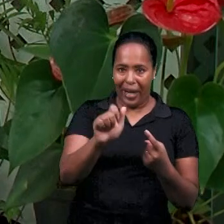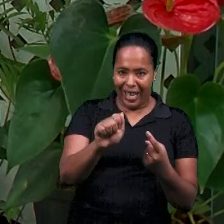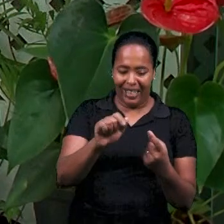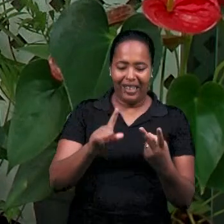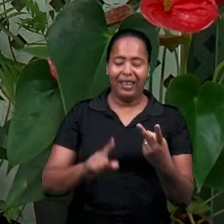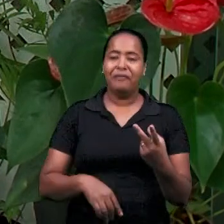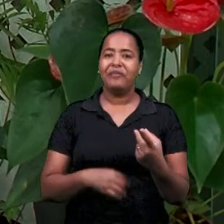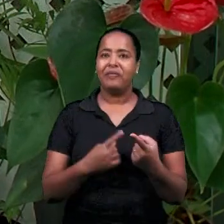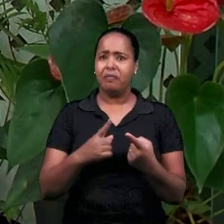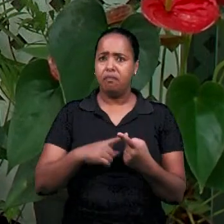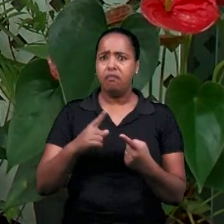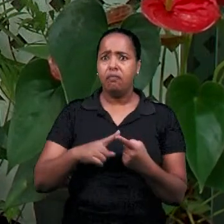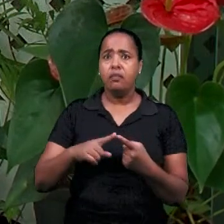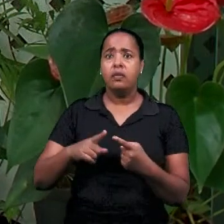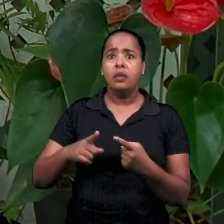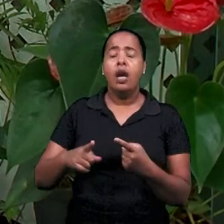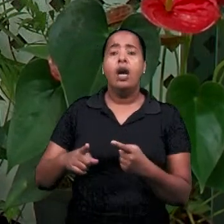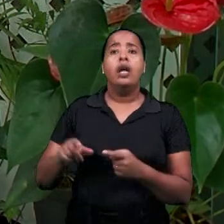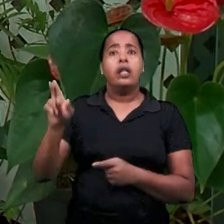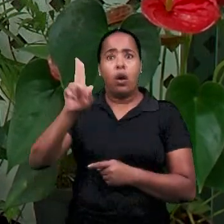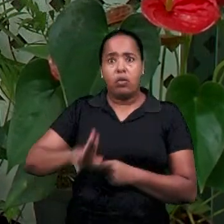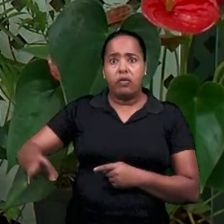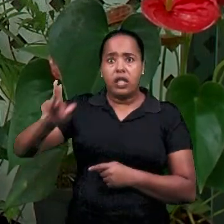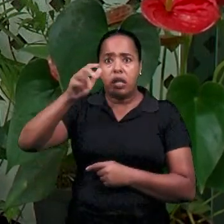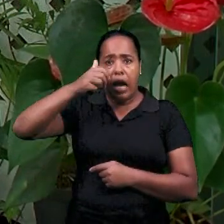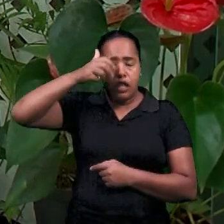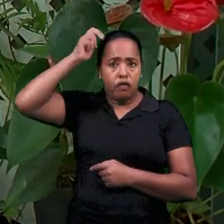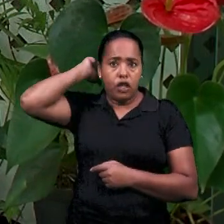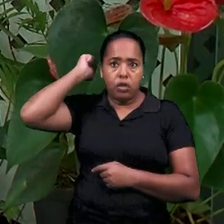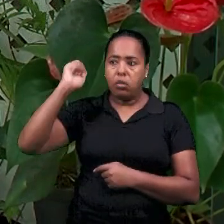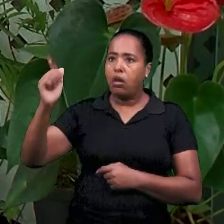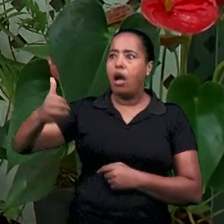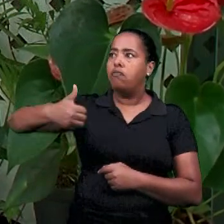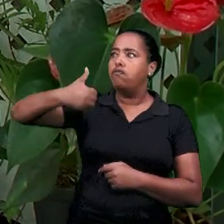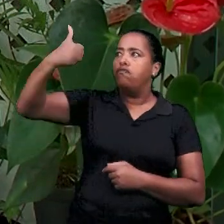Donc, il y a une fille qui est